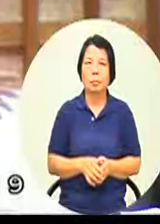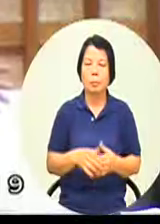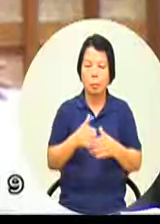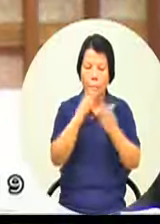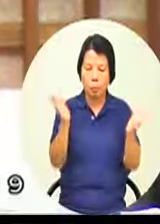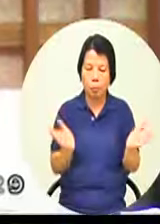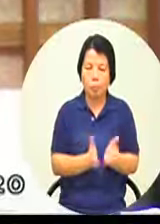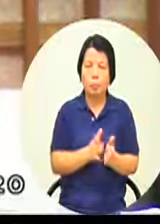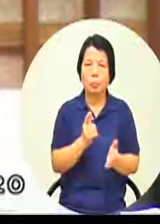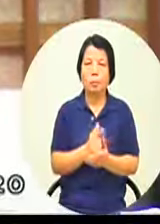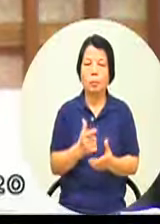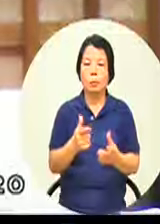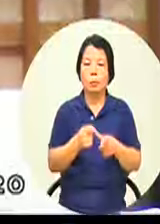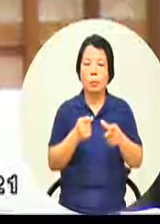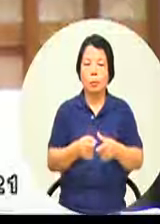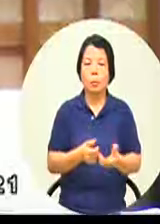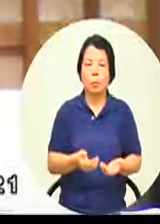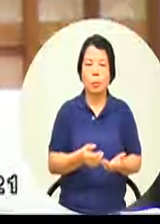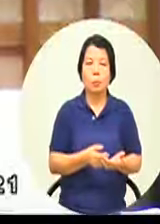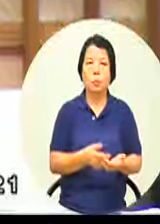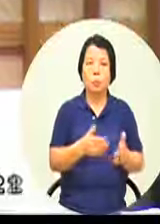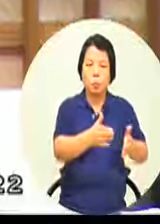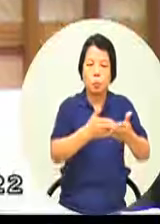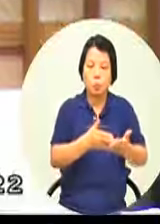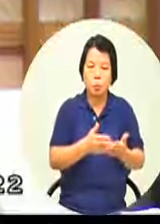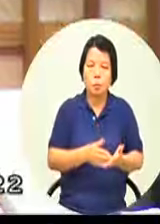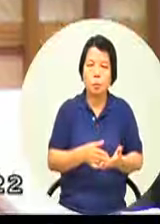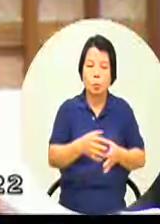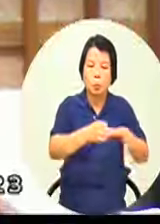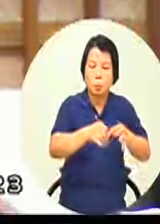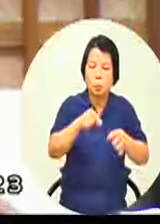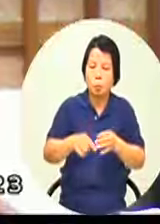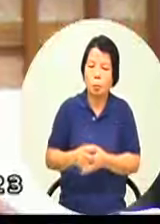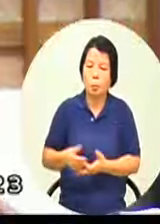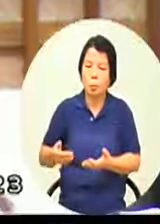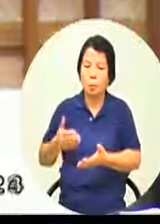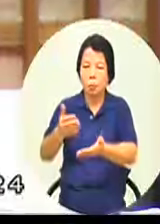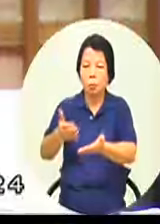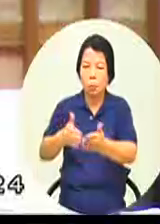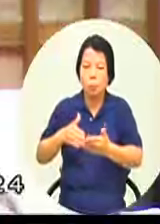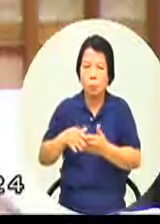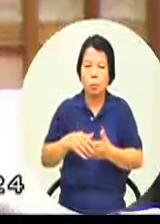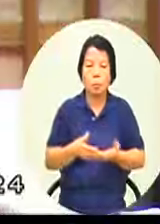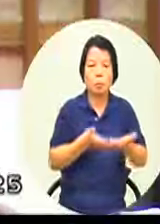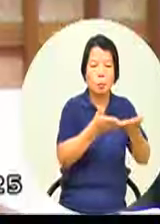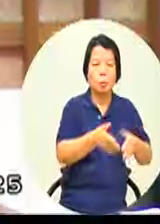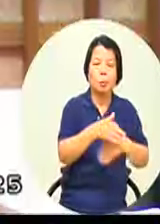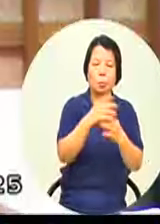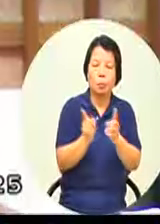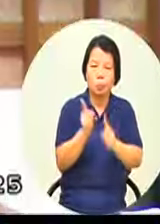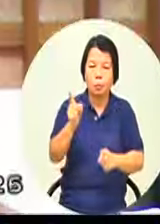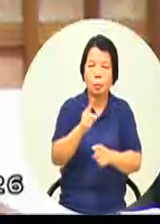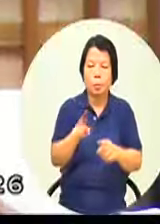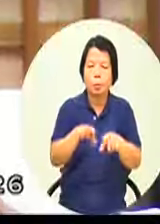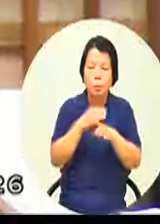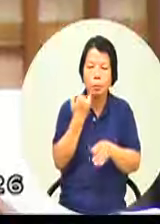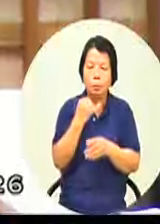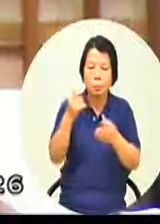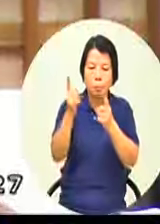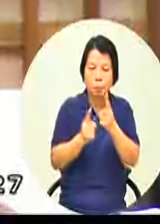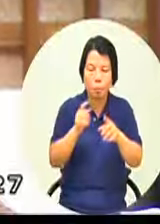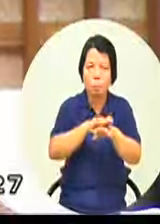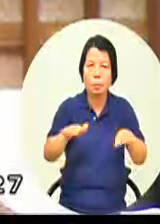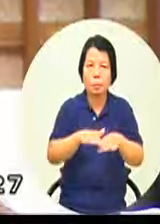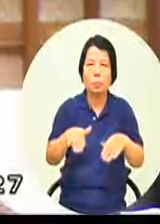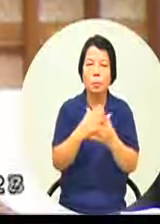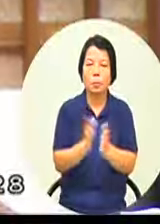体的一个供需的问题来做一下这个平衡。那我再请教局长，你知不知道我们